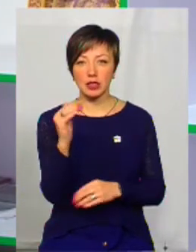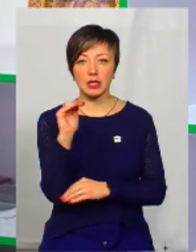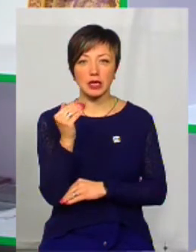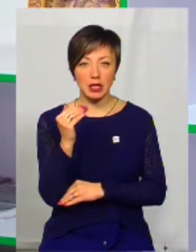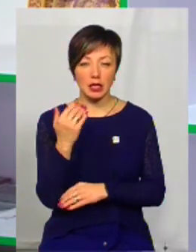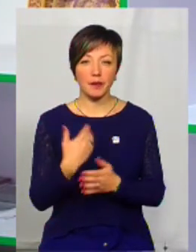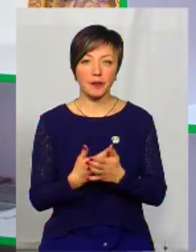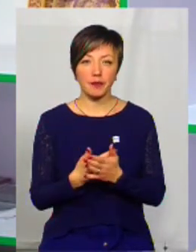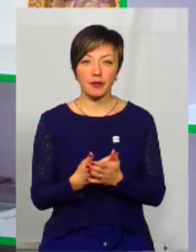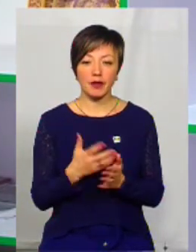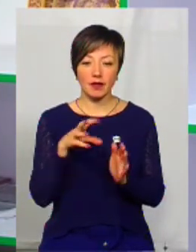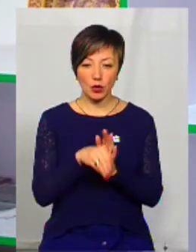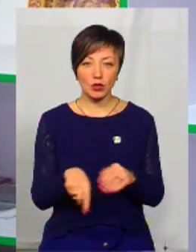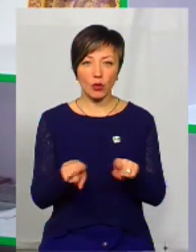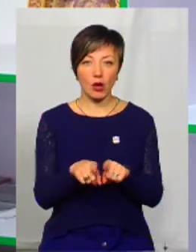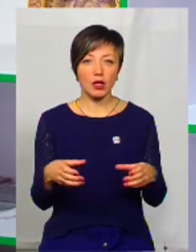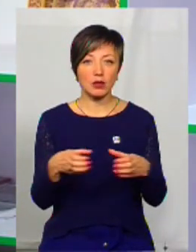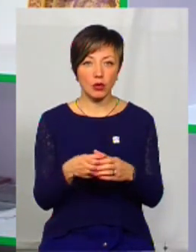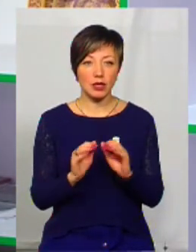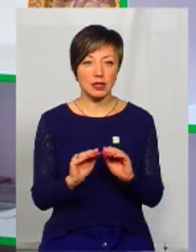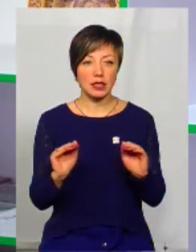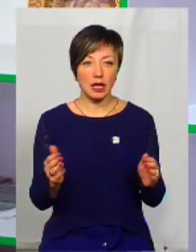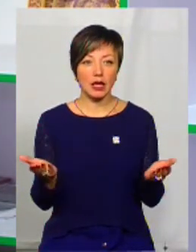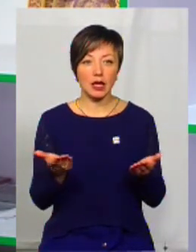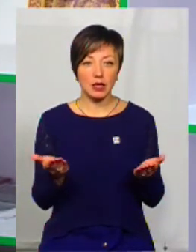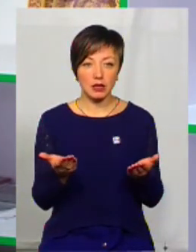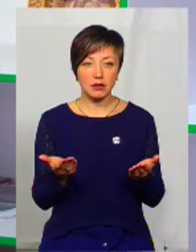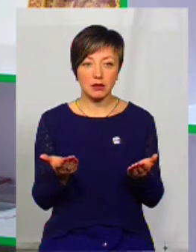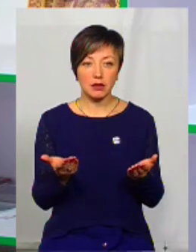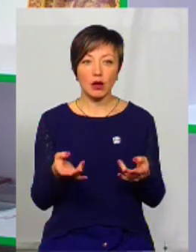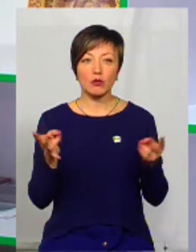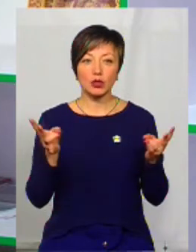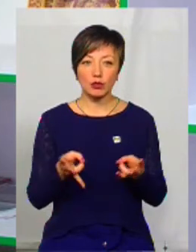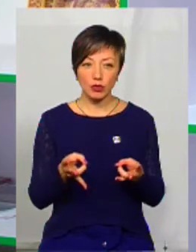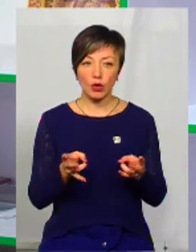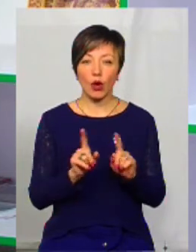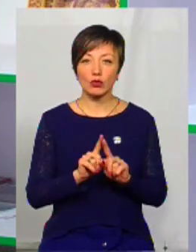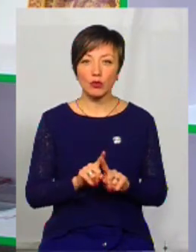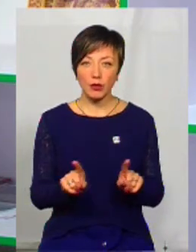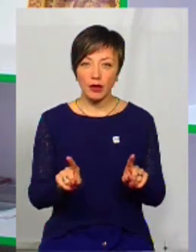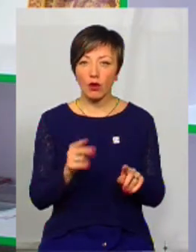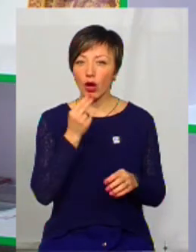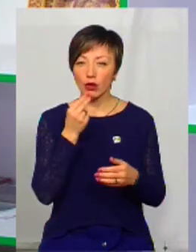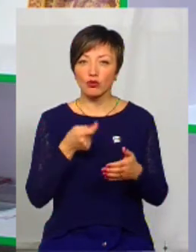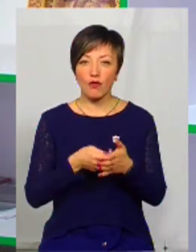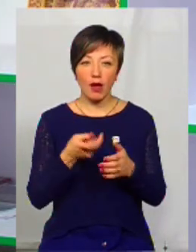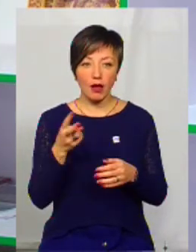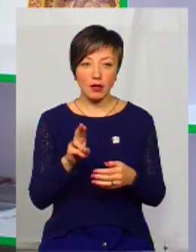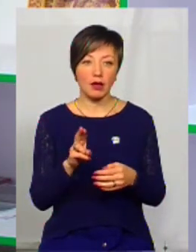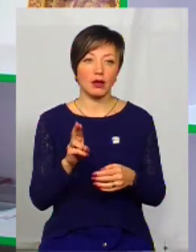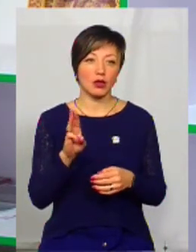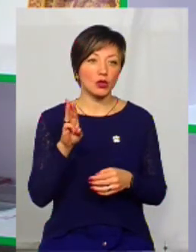дитина відноситься до такої категорії дітей, які потребують особливого харчування,